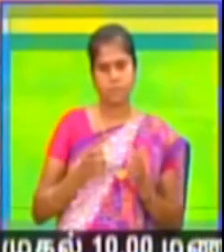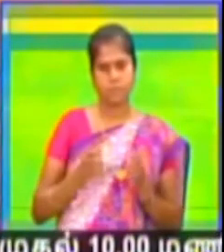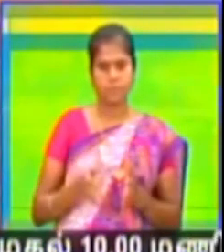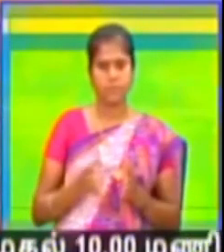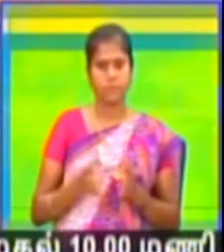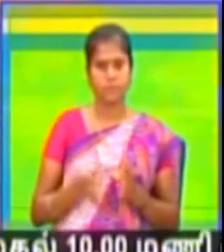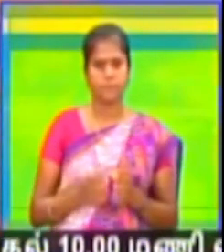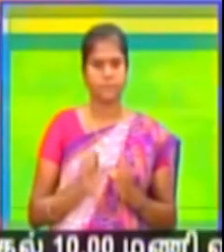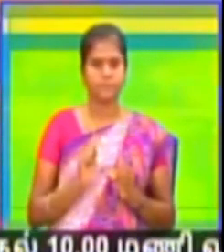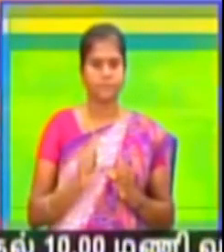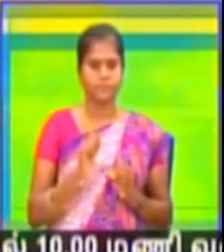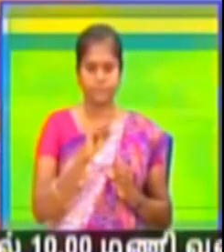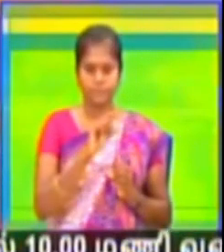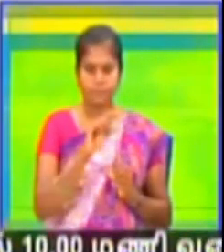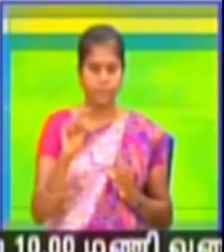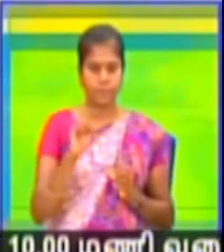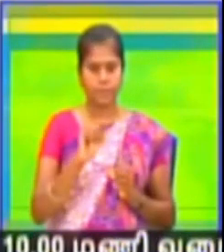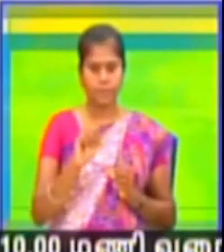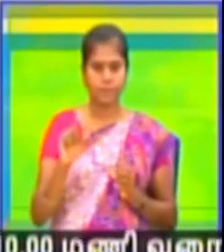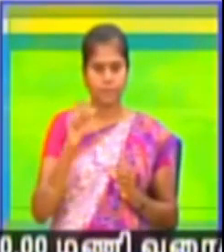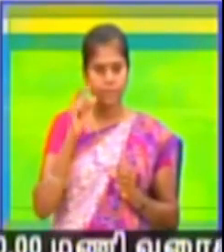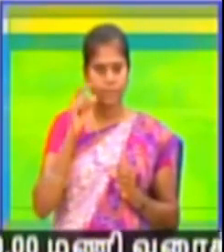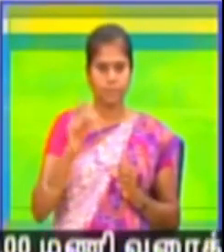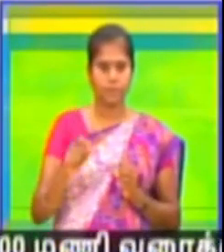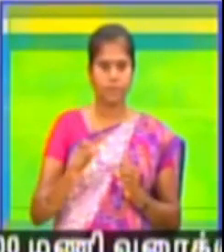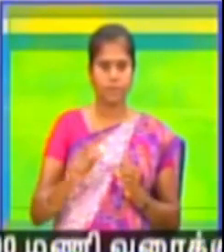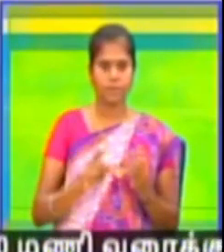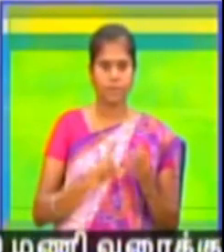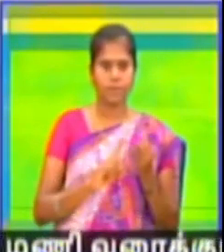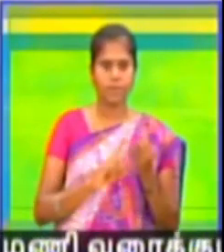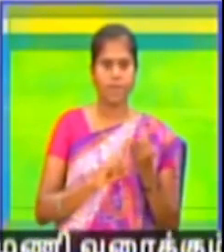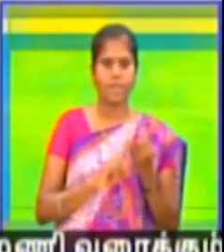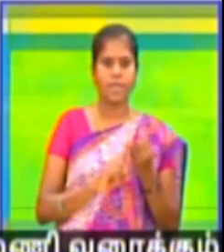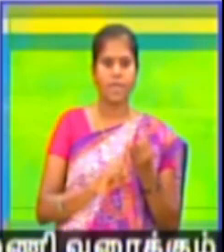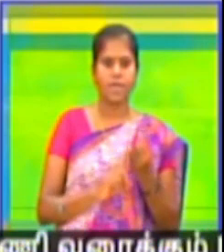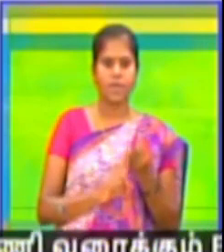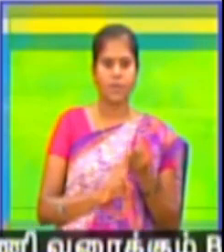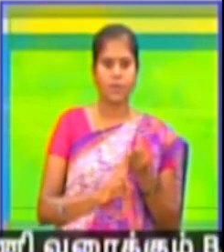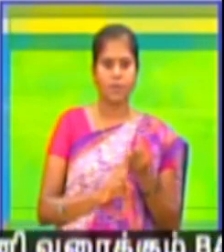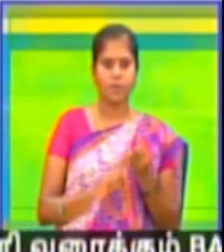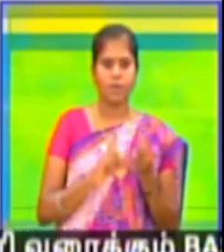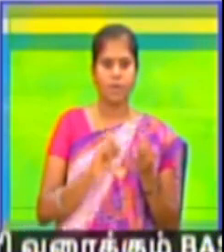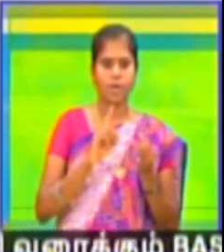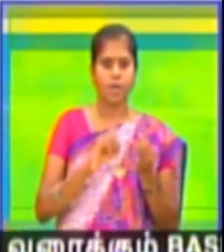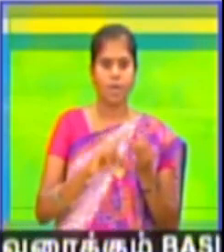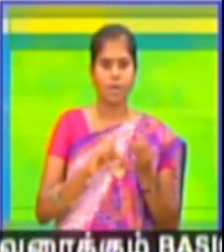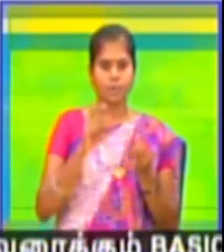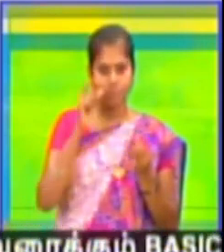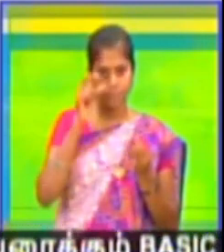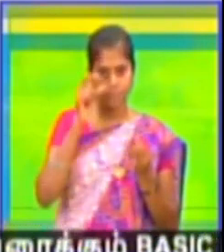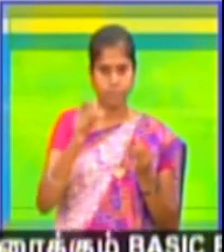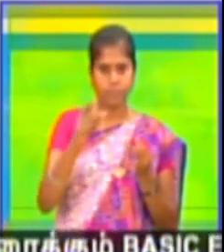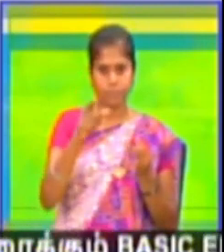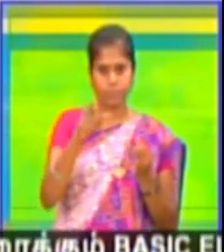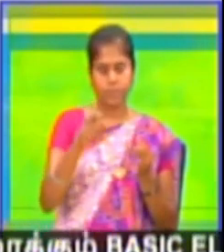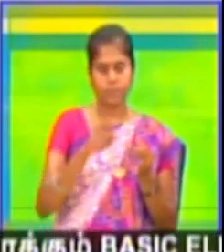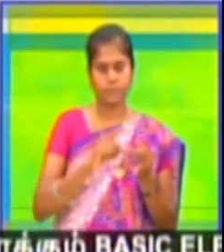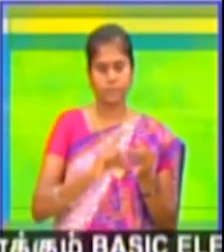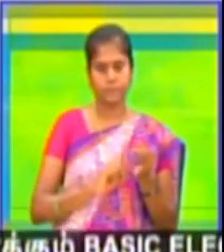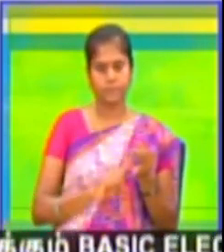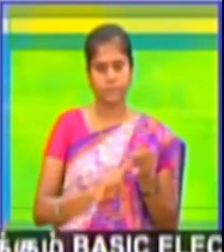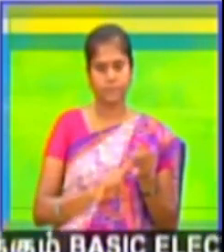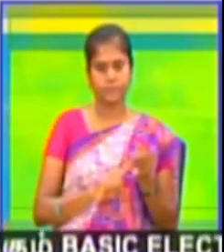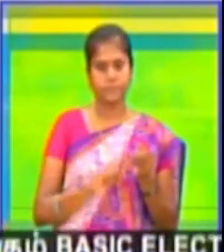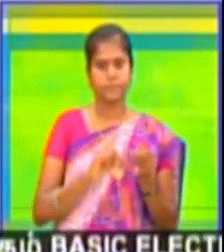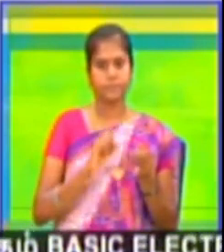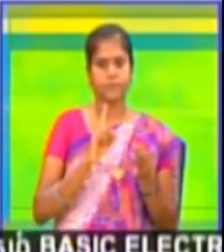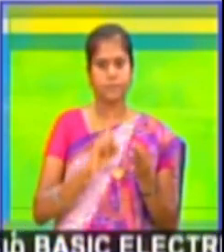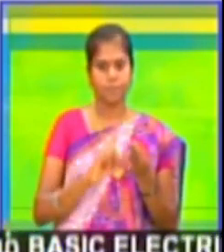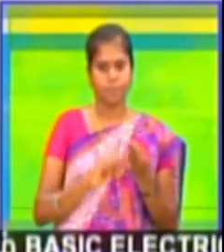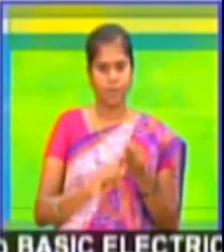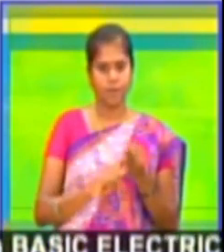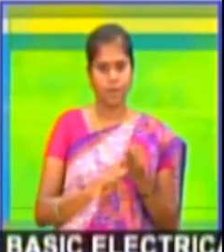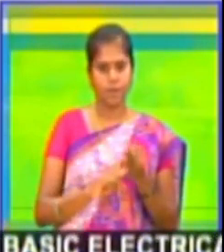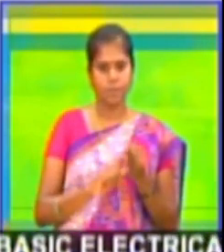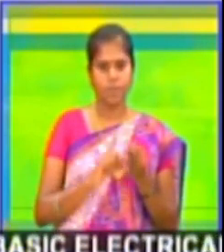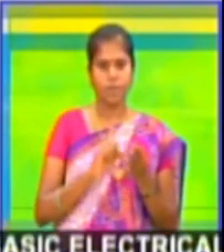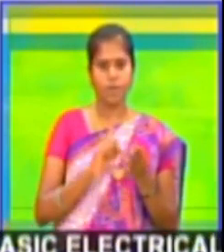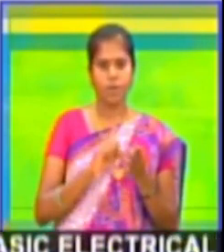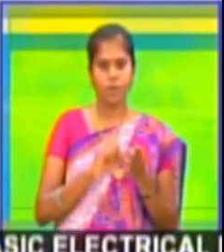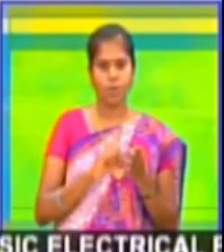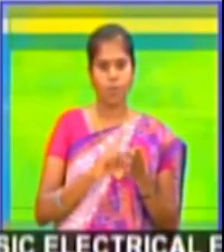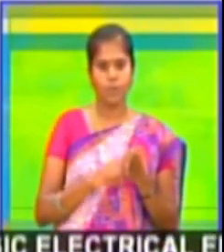நாடுகள் காணப்படுது? நிகாரகுவா, ஹாண்டுராஸ், குவாதமாலா,